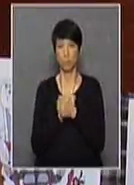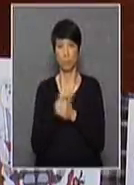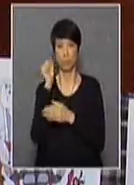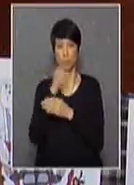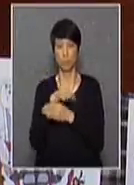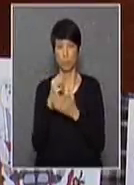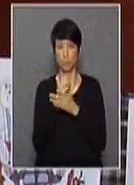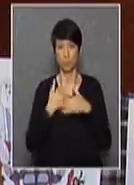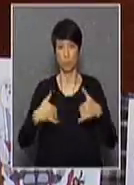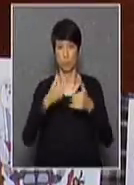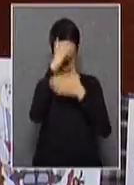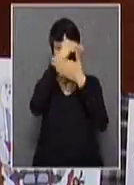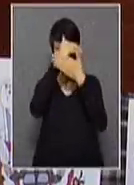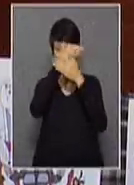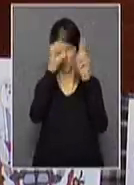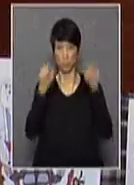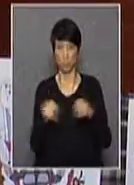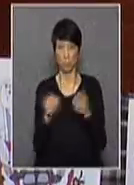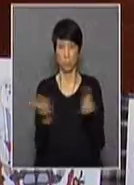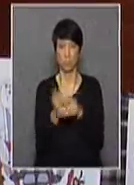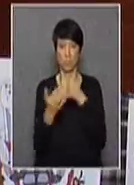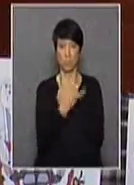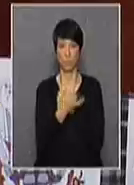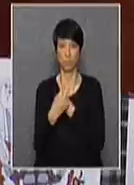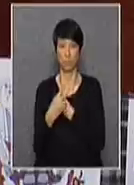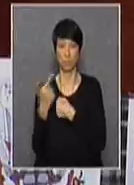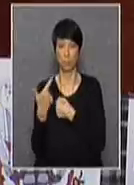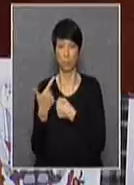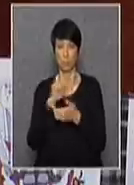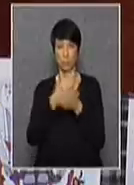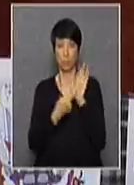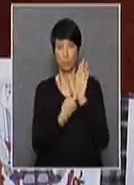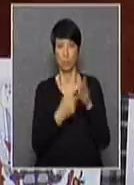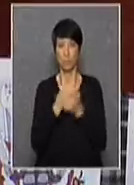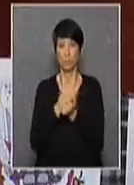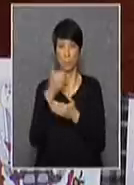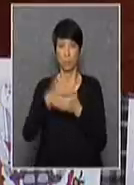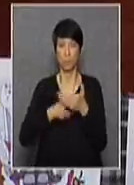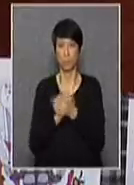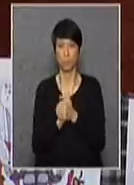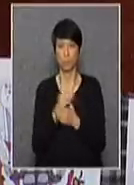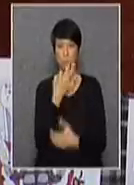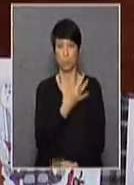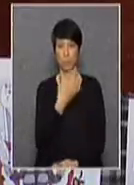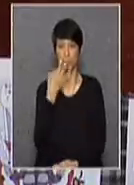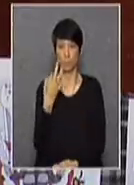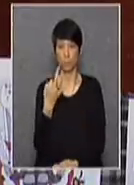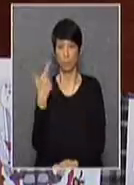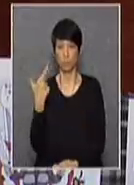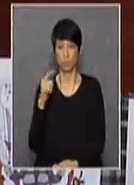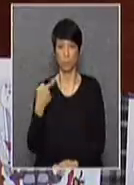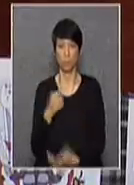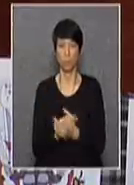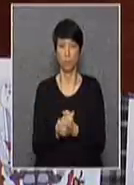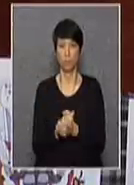講稿附錄以上的第628項修正案，削減338萬，